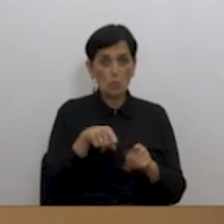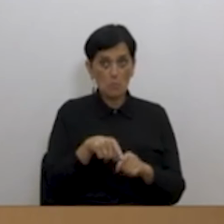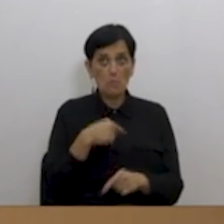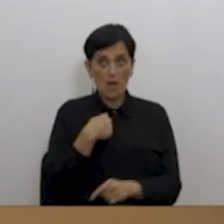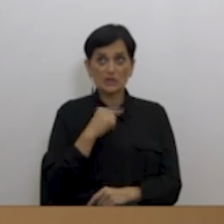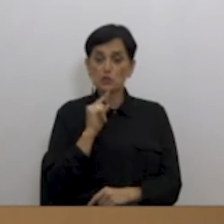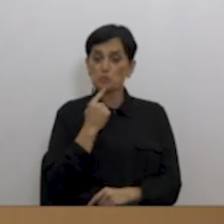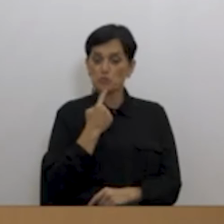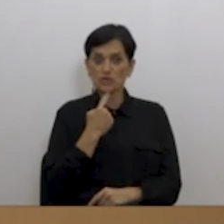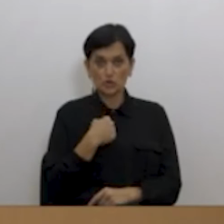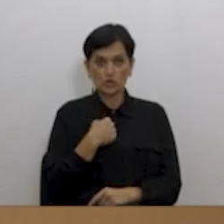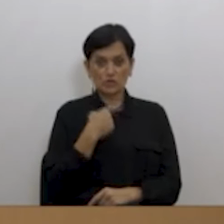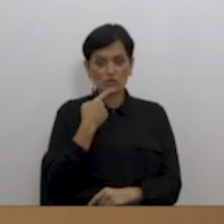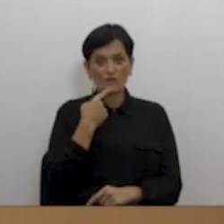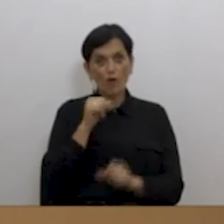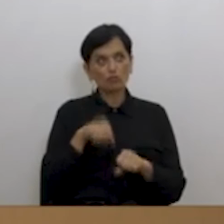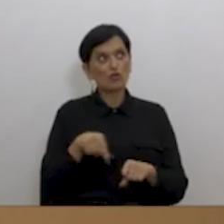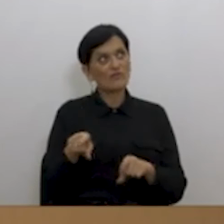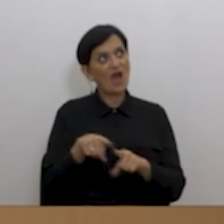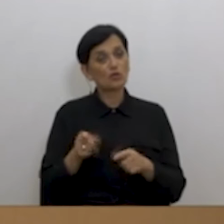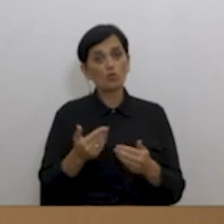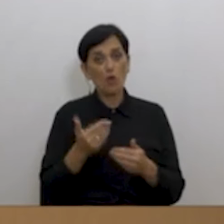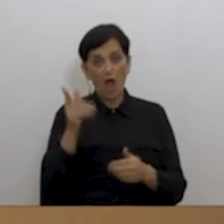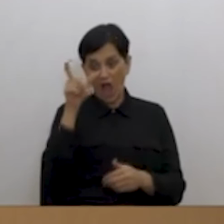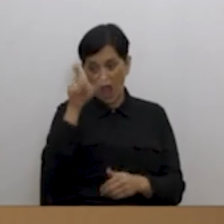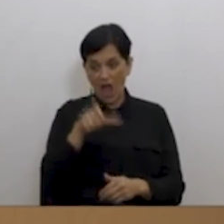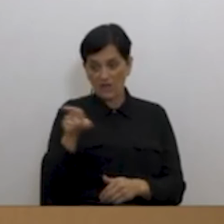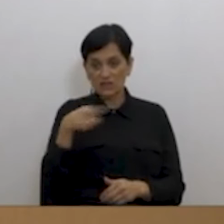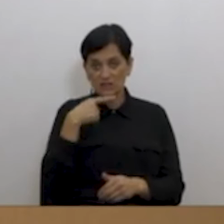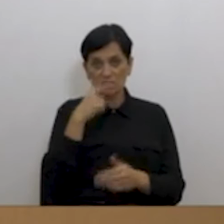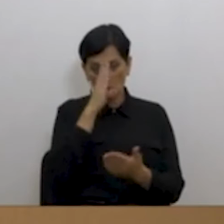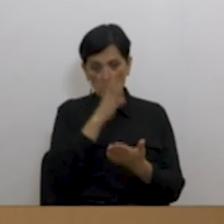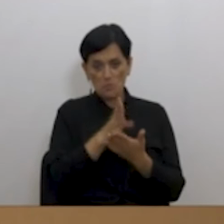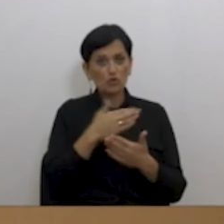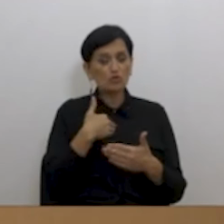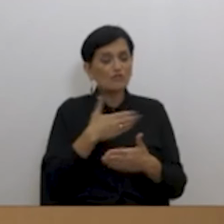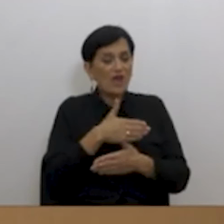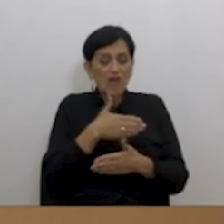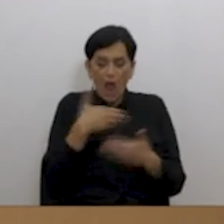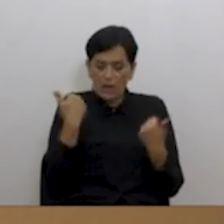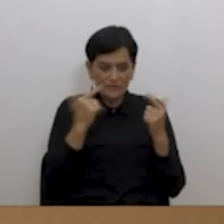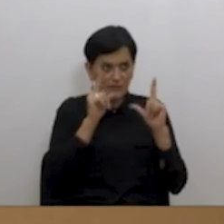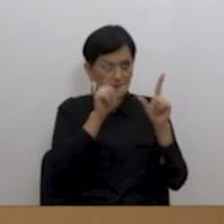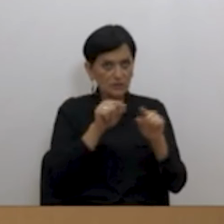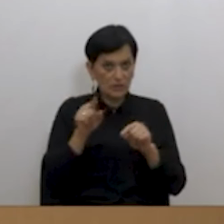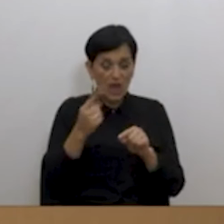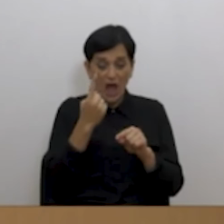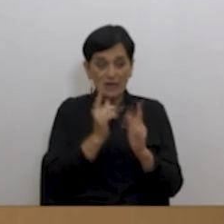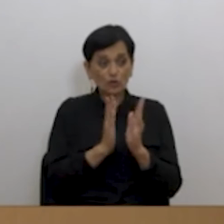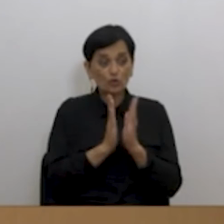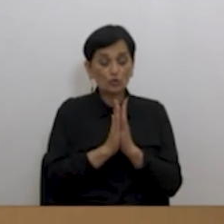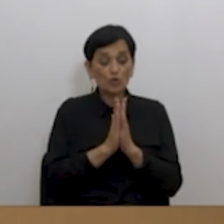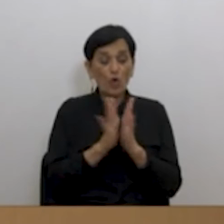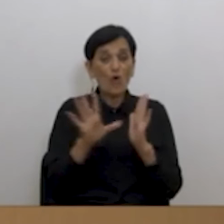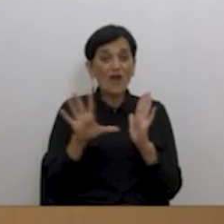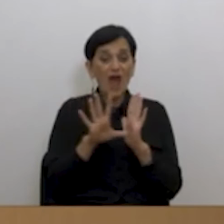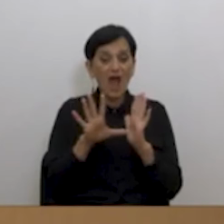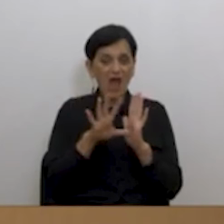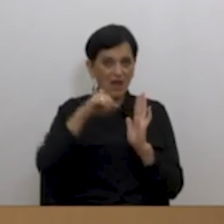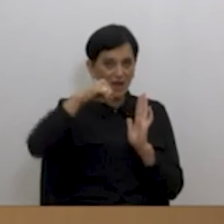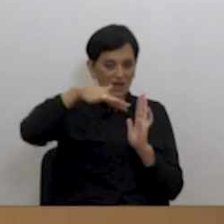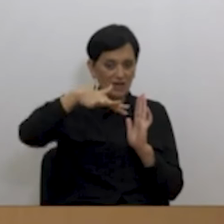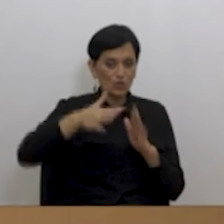ასეთ პირობებში შევძლებდით ცხოვრებას და ამ ადამიანებთან პირდაპირ გვითხრეს, ჩვენ არ გვინდა არსად წასვლა. მხოლოდ ერთს გთხოვთ, ელექტროენერგია და